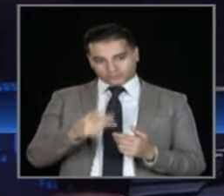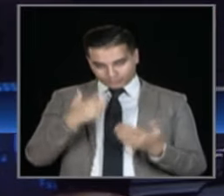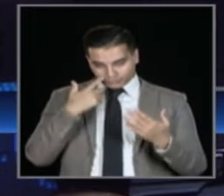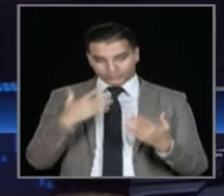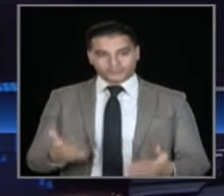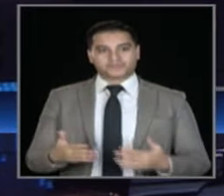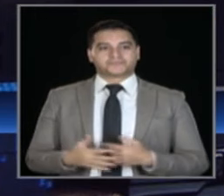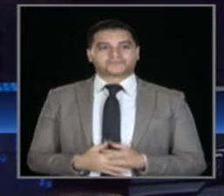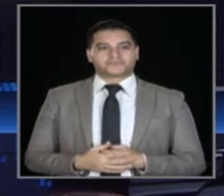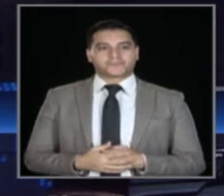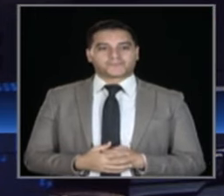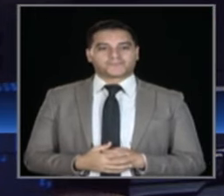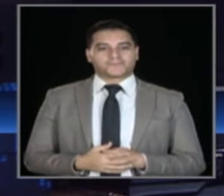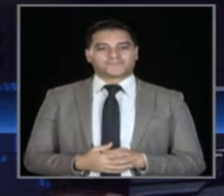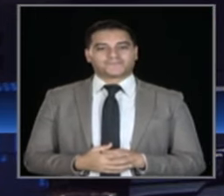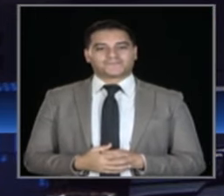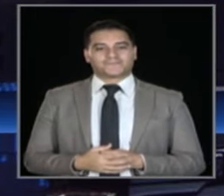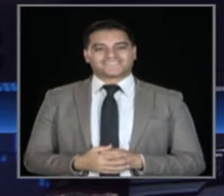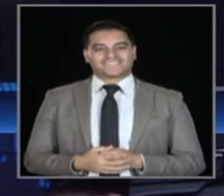ذهنية.